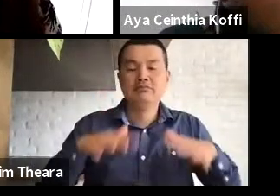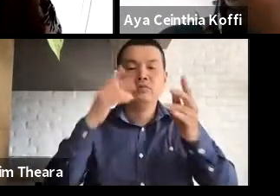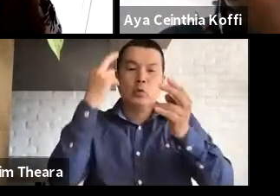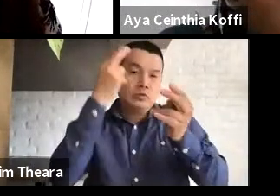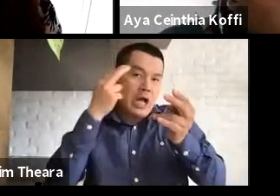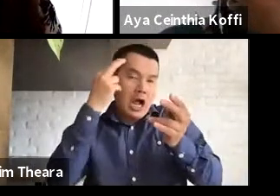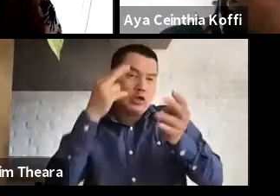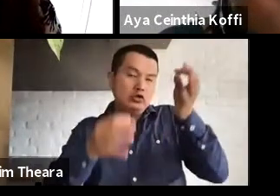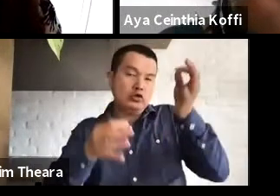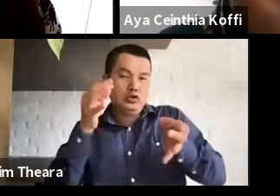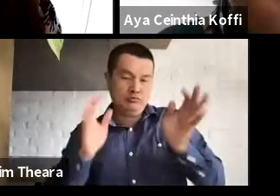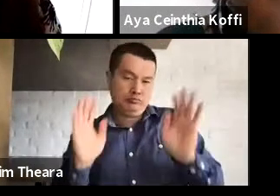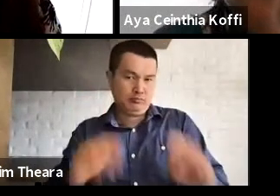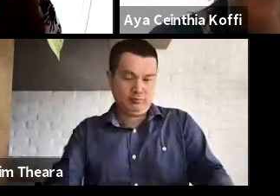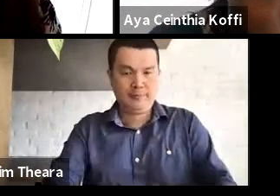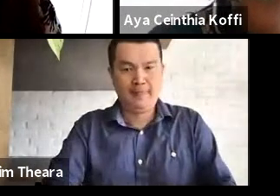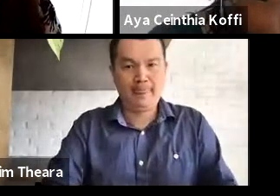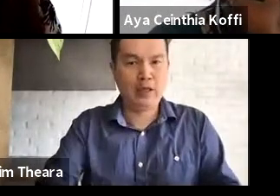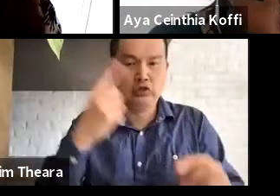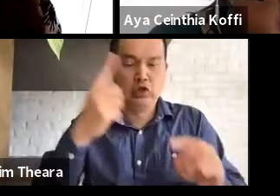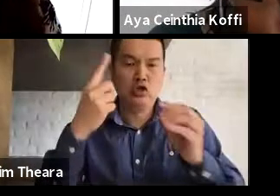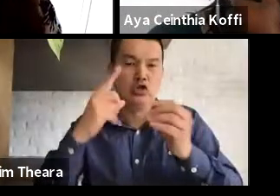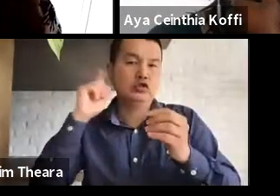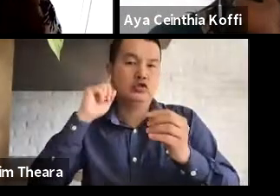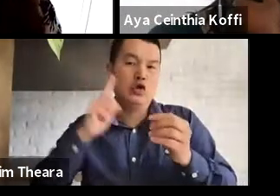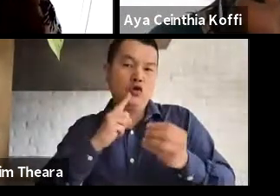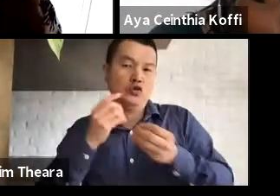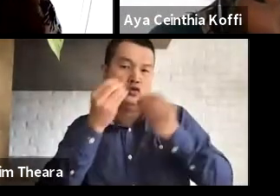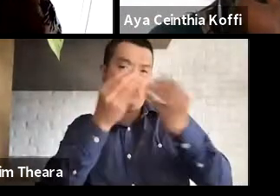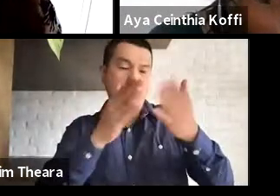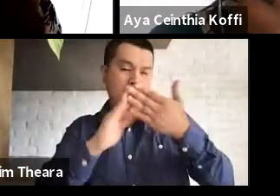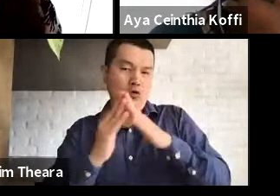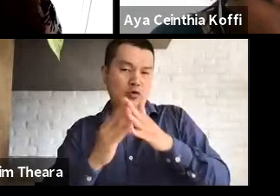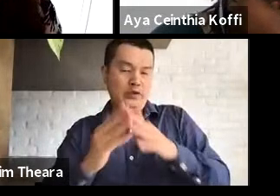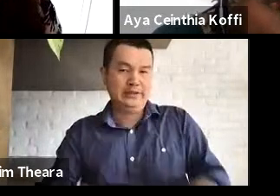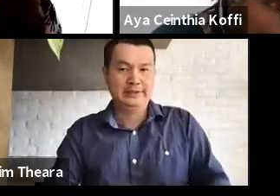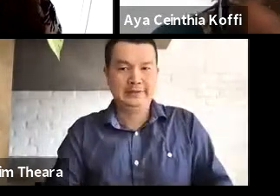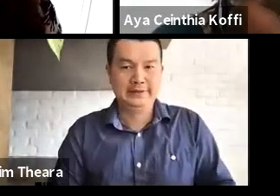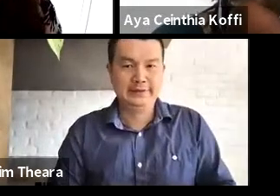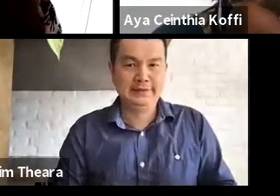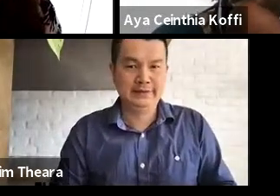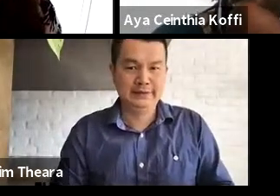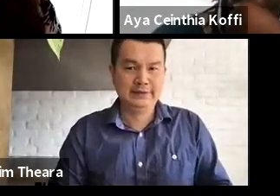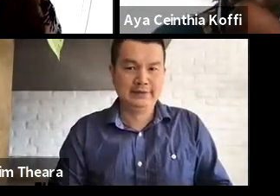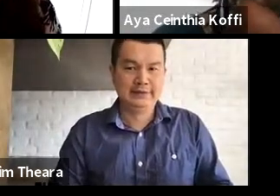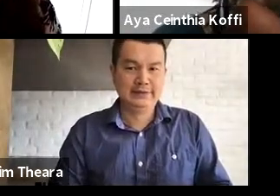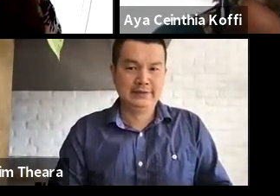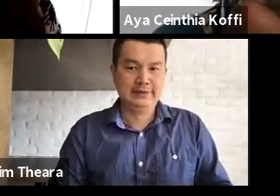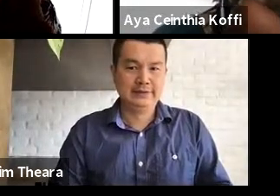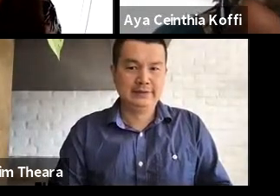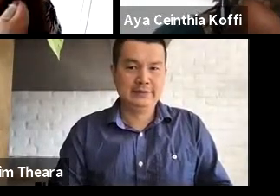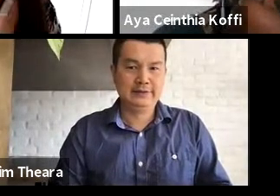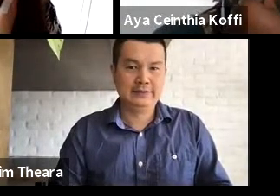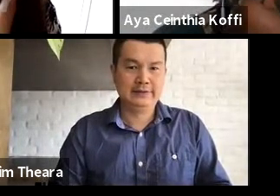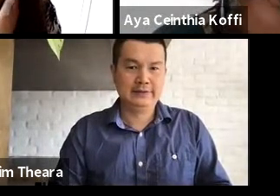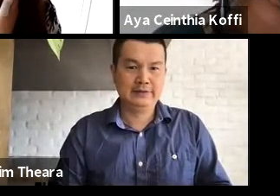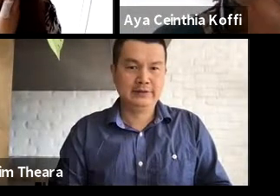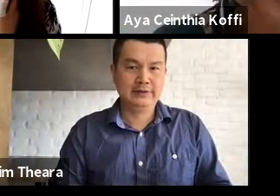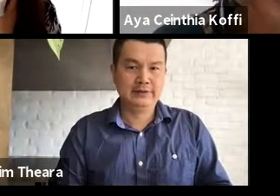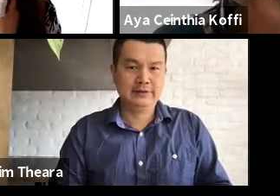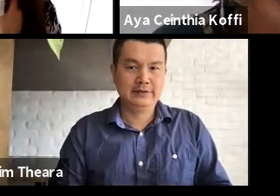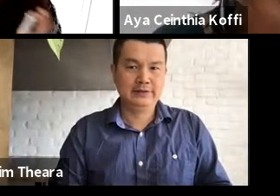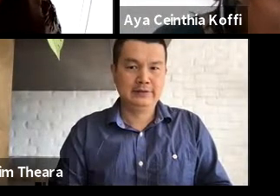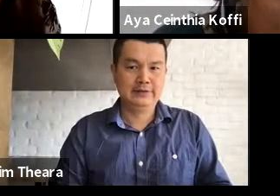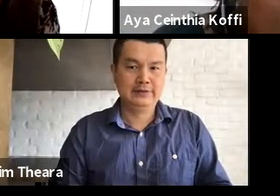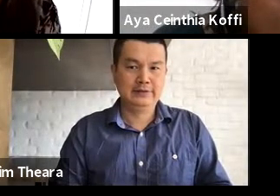Quand c'est un signe qui est inapproprié, blessant ou qui peut avoir une implication pour un groupe, on